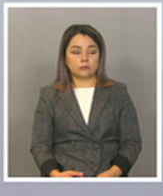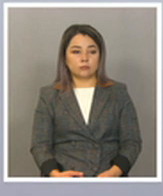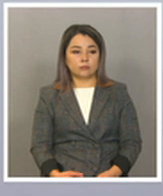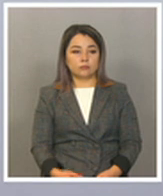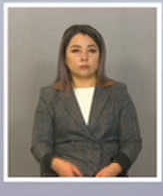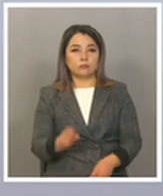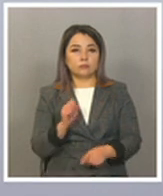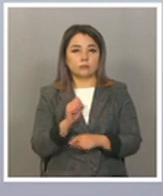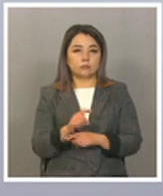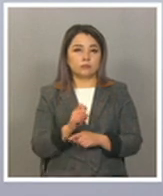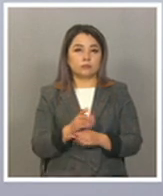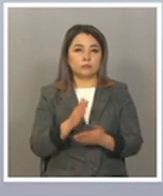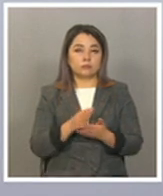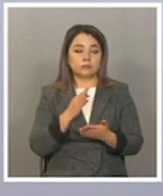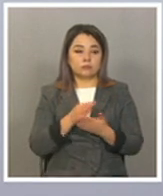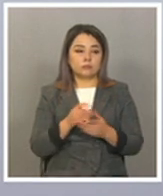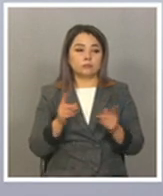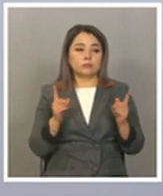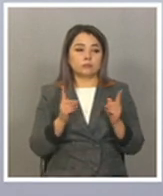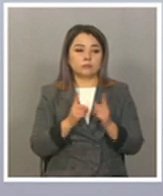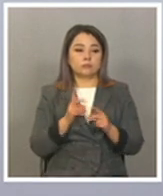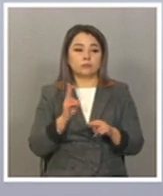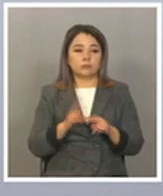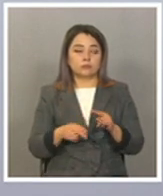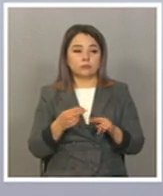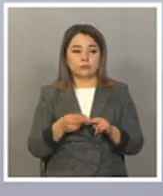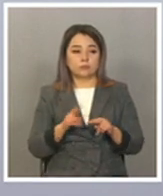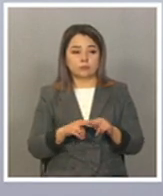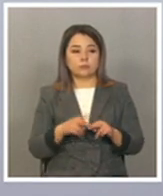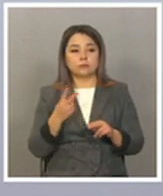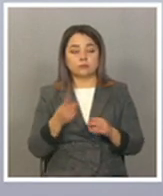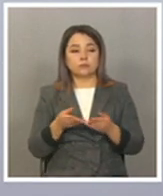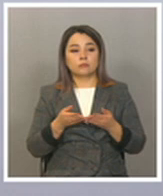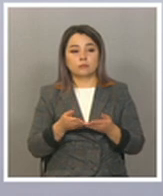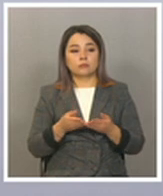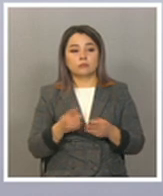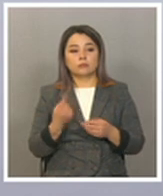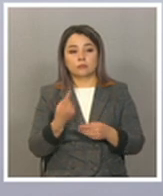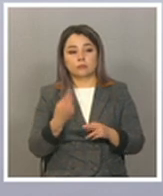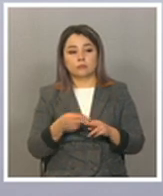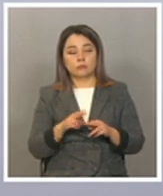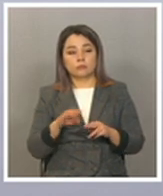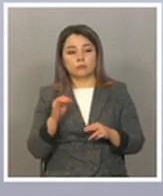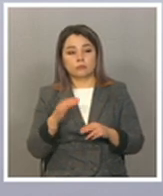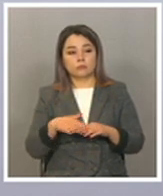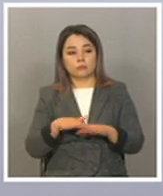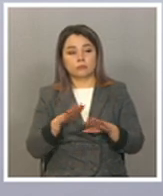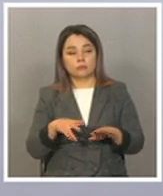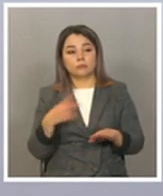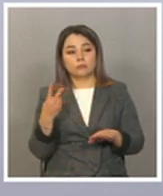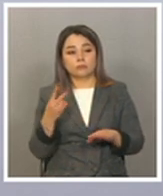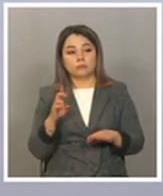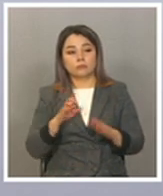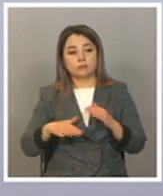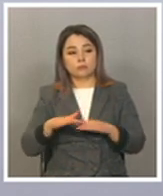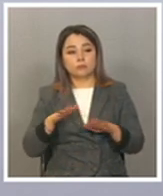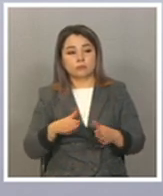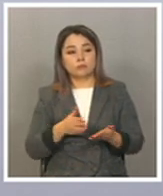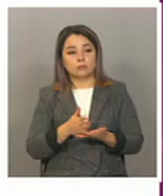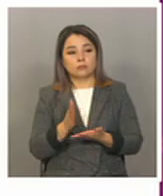Тапсырма. Кездескеннен кейін екі кеменің бірі оңтүстікке, екіншісі батысқа қарай